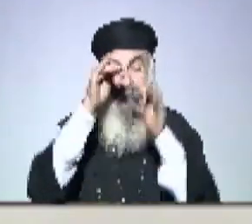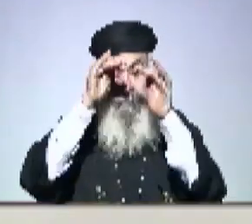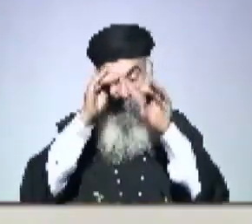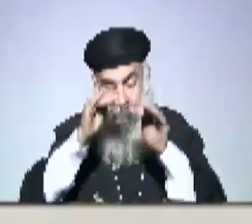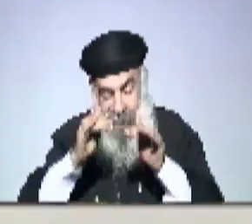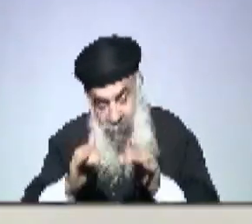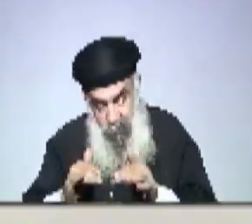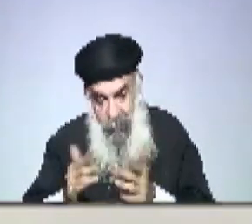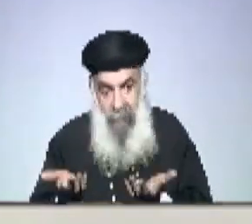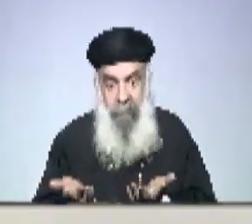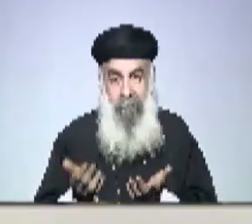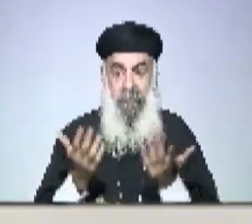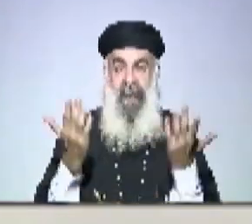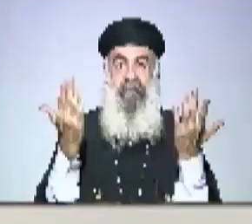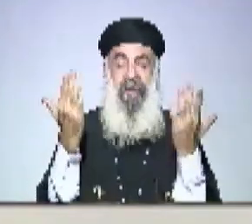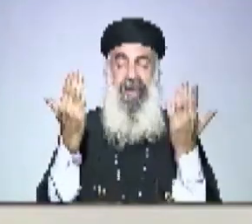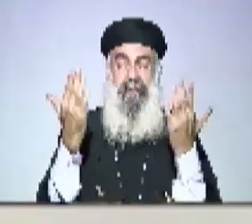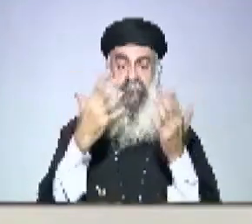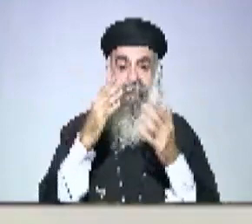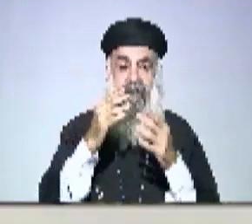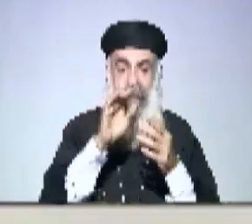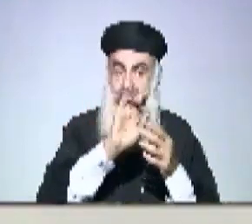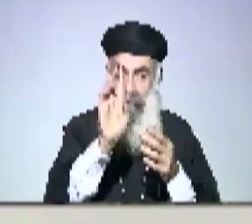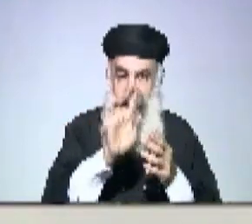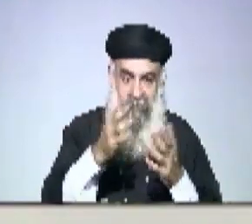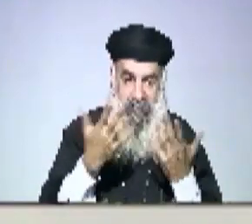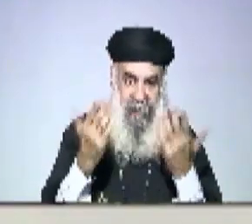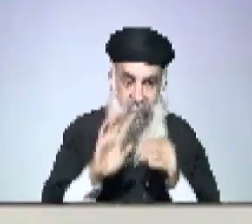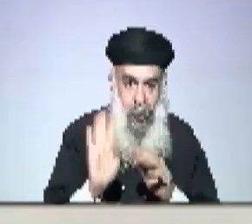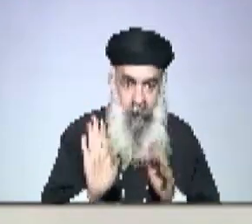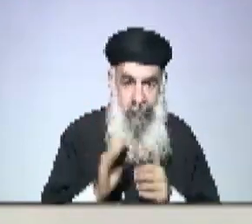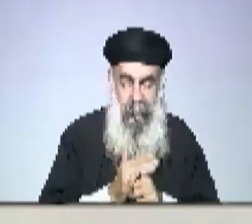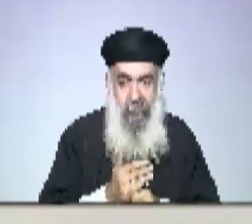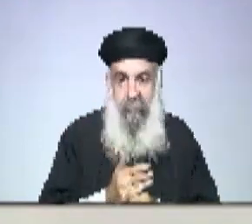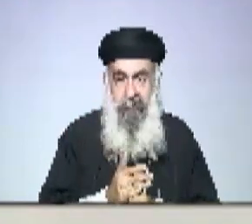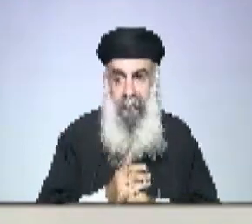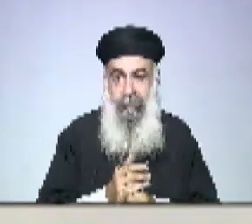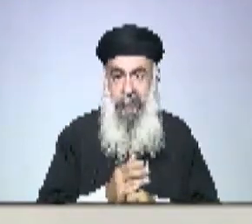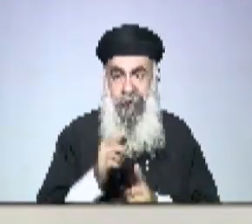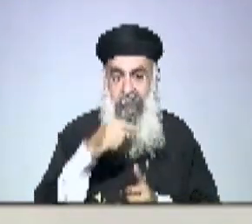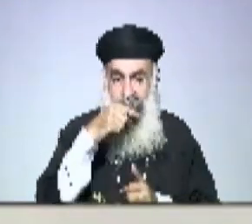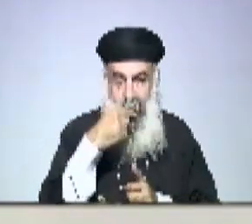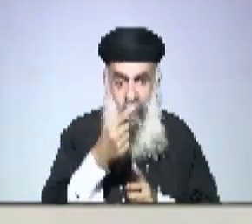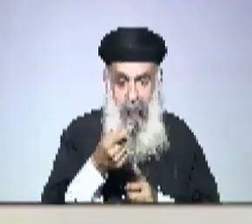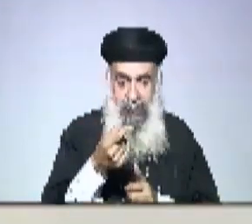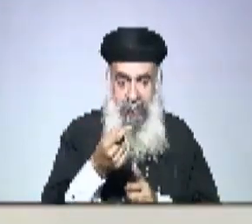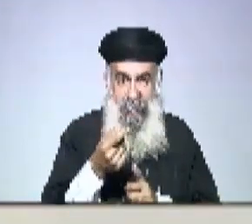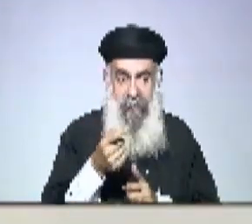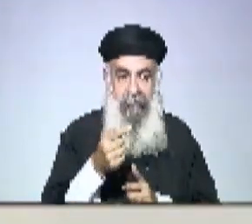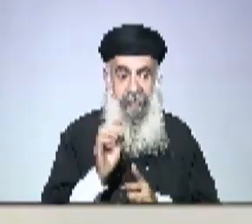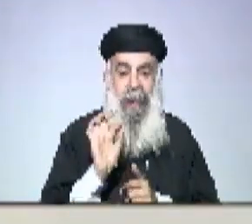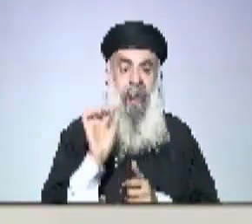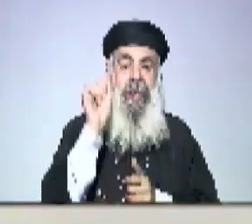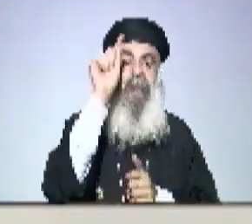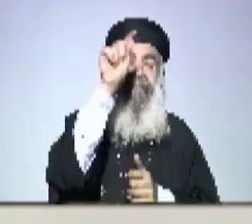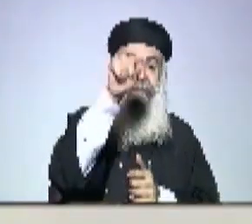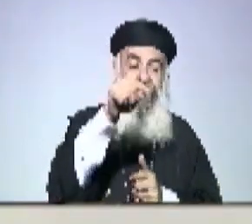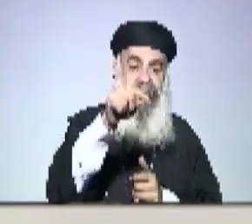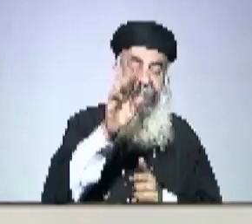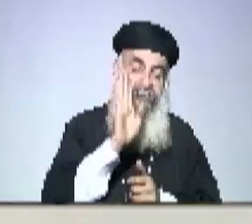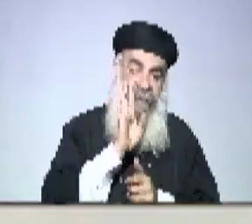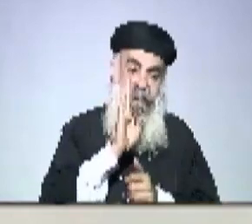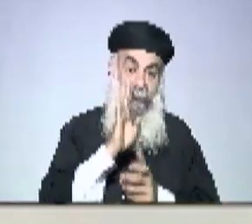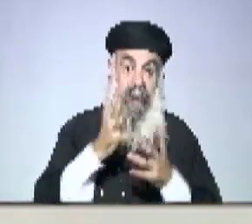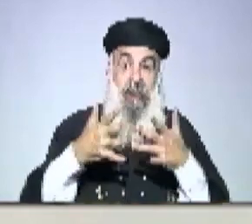تحت ناس بتصلي مزامير ق لهم ما تصلو وقال هدفي في التعليم في الكنيسه اخلي الناس تبقى